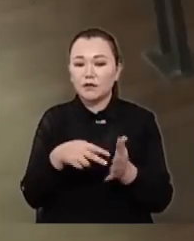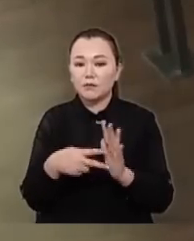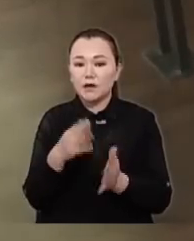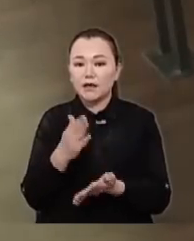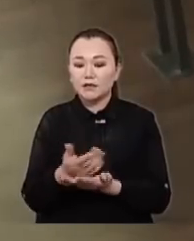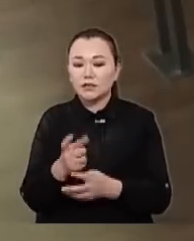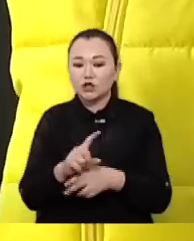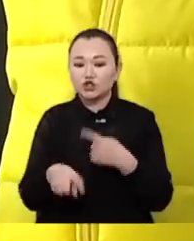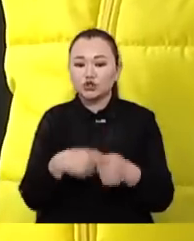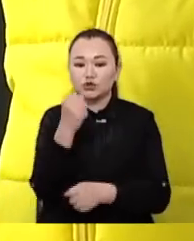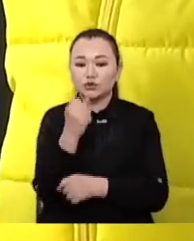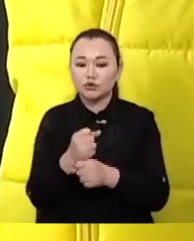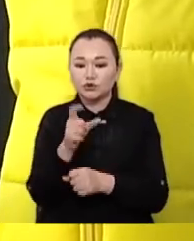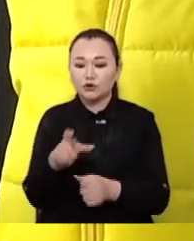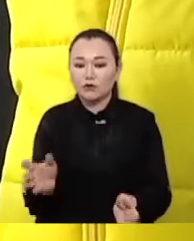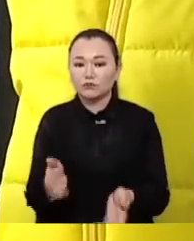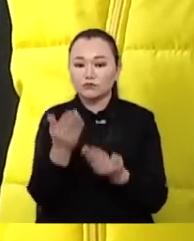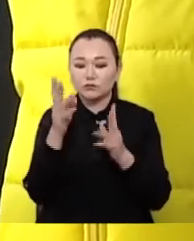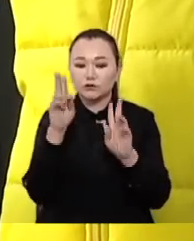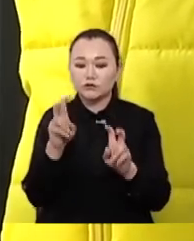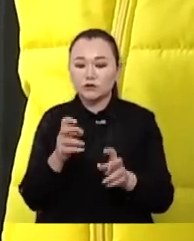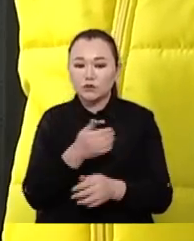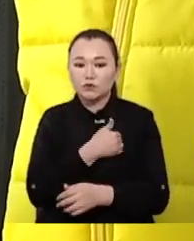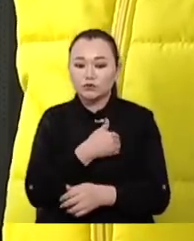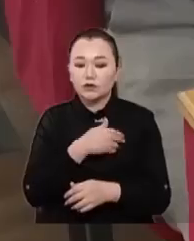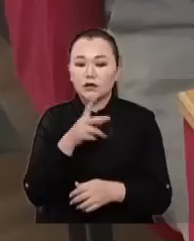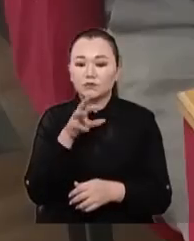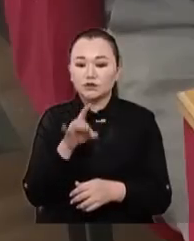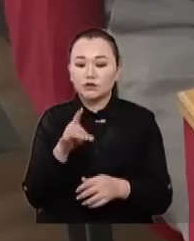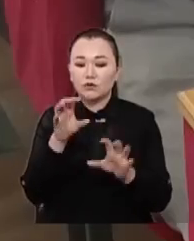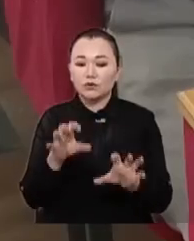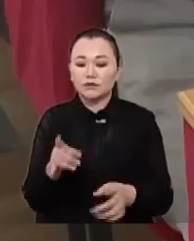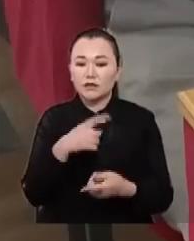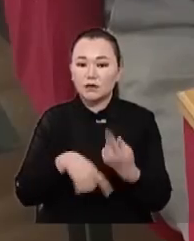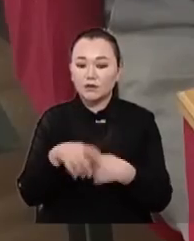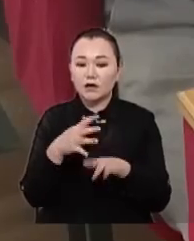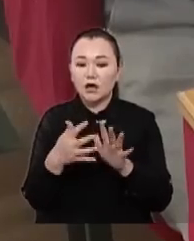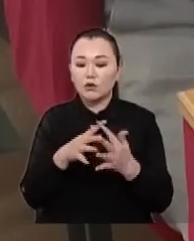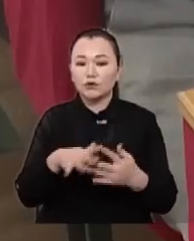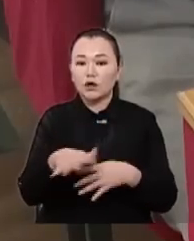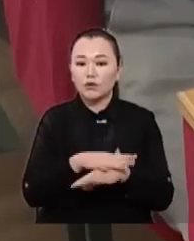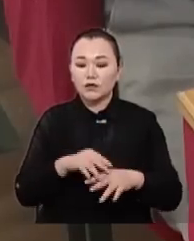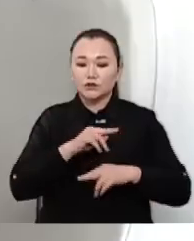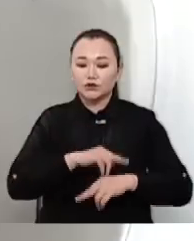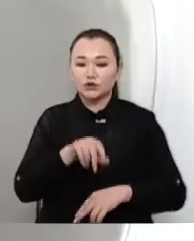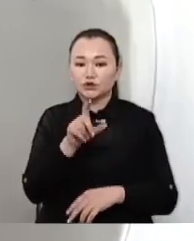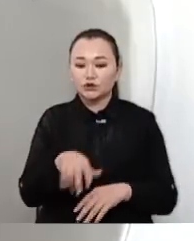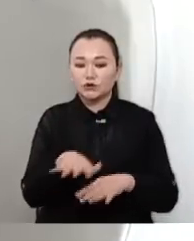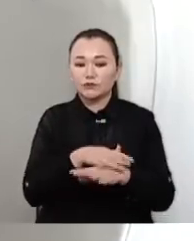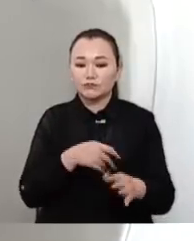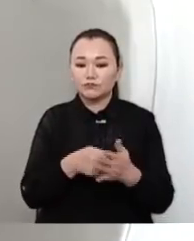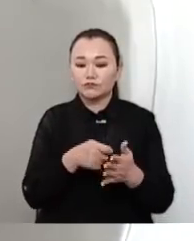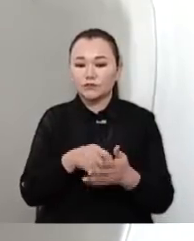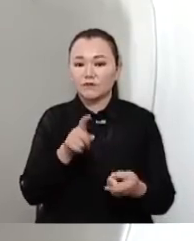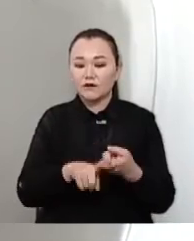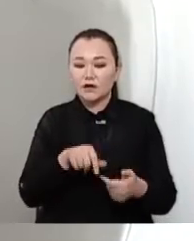Сол арқылы еңбек адамының мәртебесін арттыруға ниетті. Хәм жер кодексін қайта қарап, ауыл халқына, яғни еңбек адамына ел асыраушысы